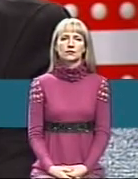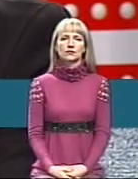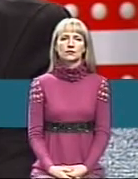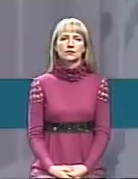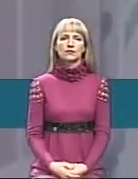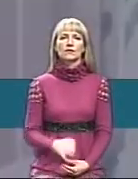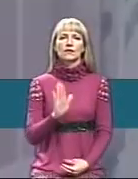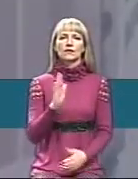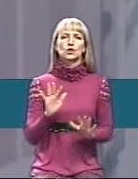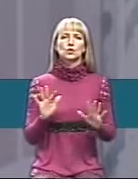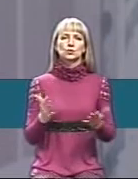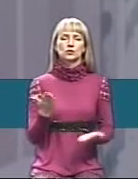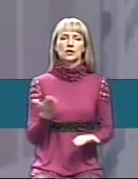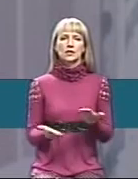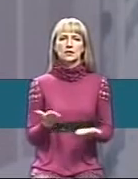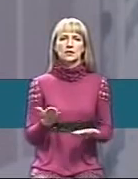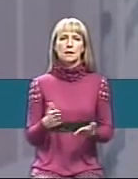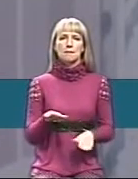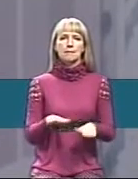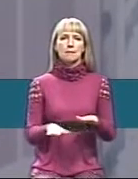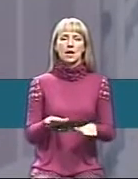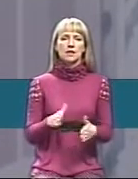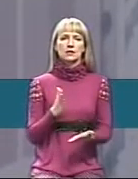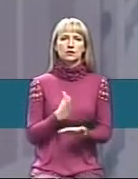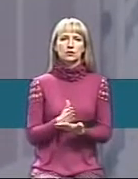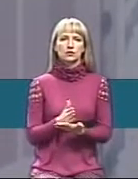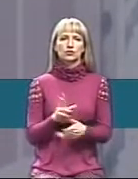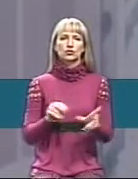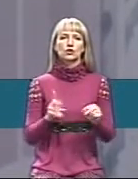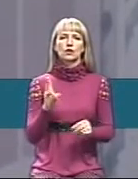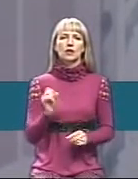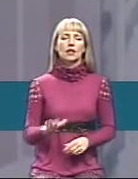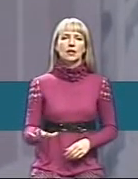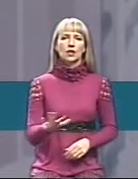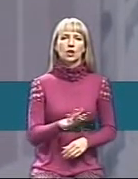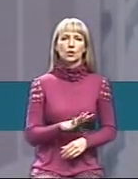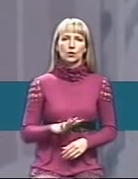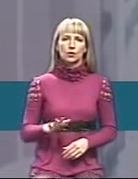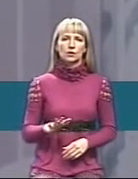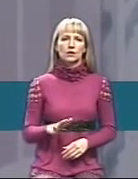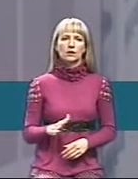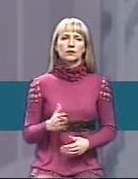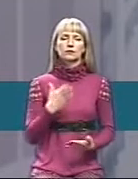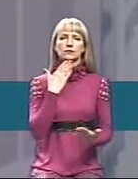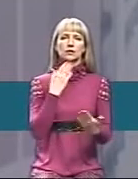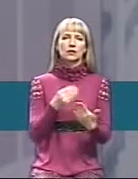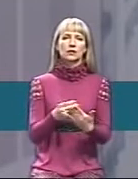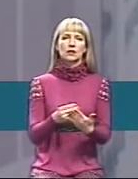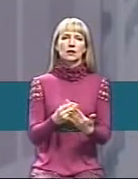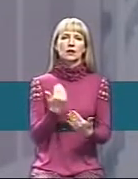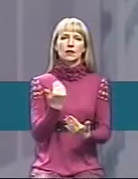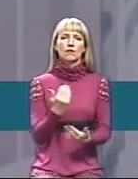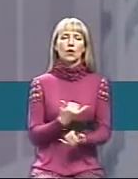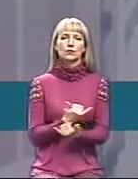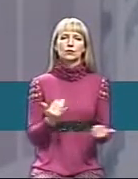в случае, если балансодержатель считает, что на территории, принадлежащей или находится в его